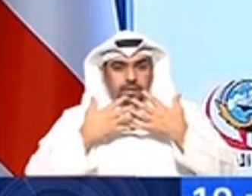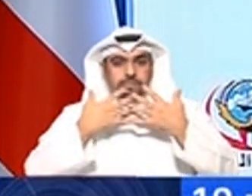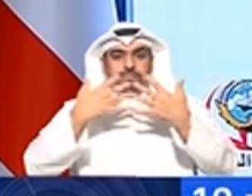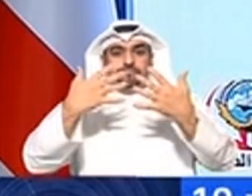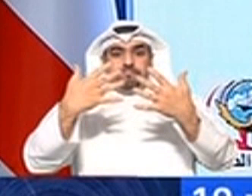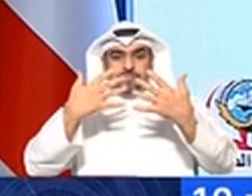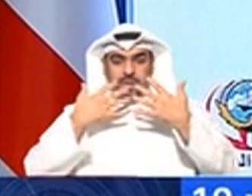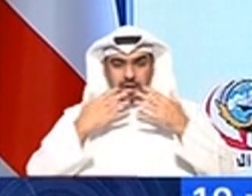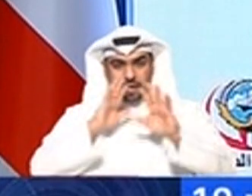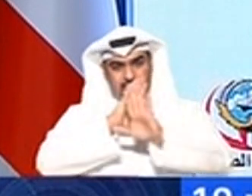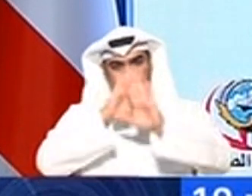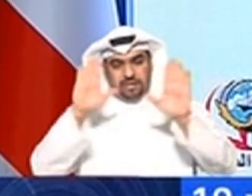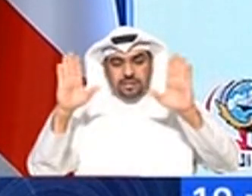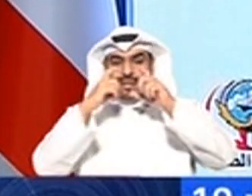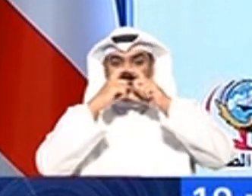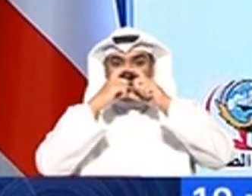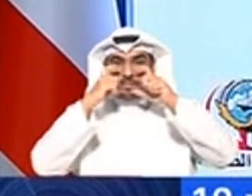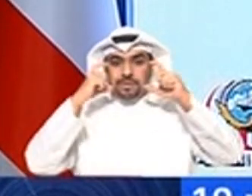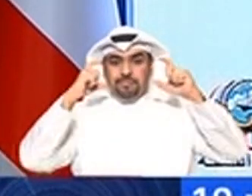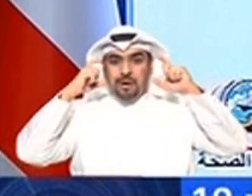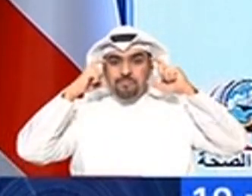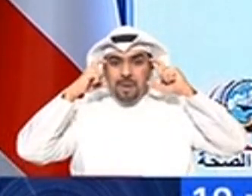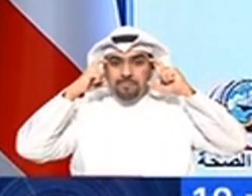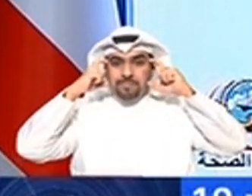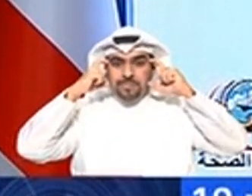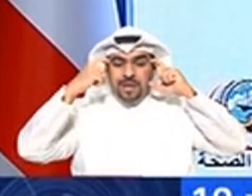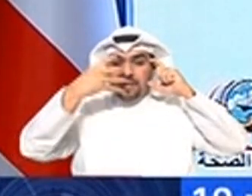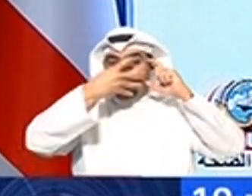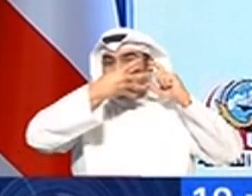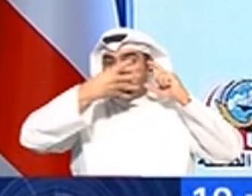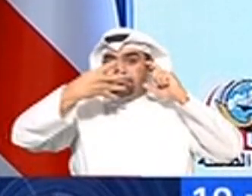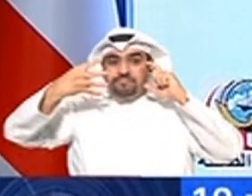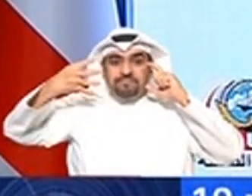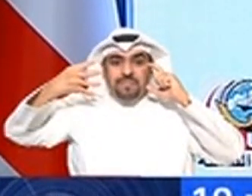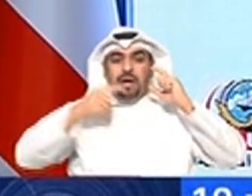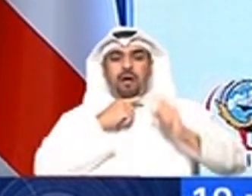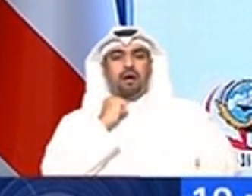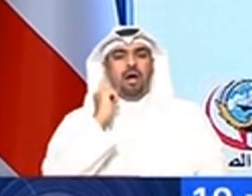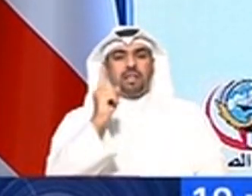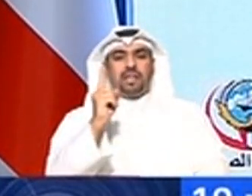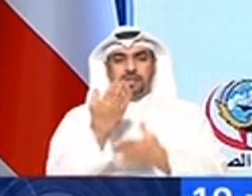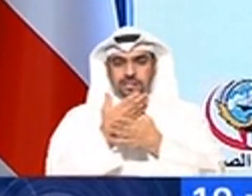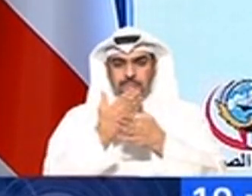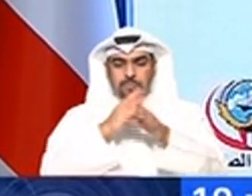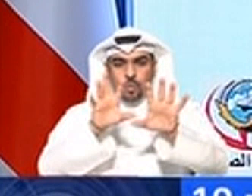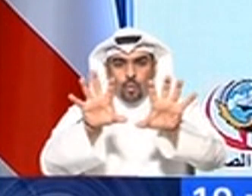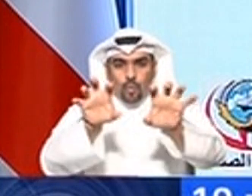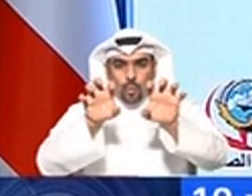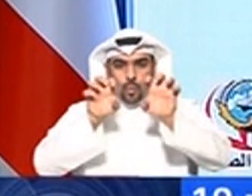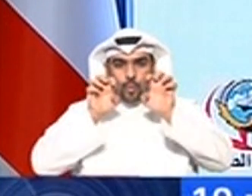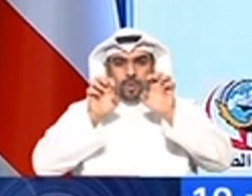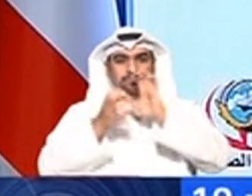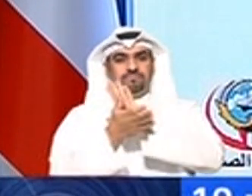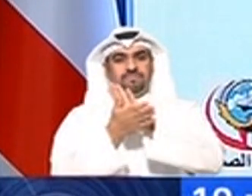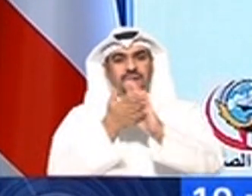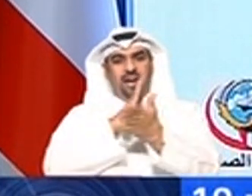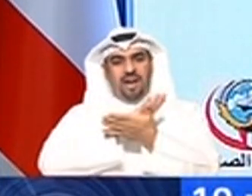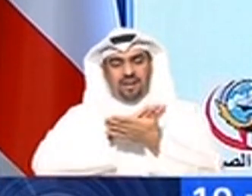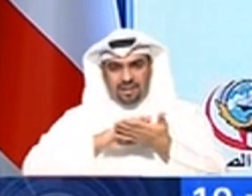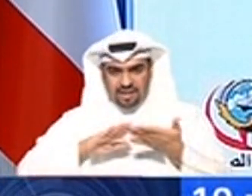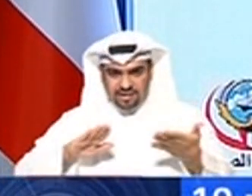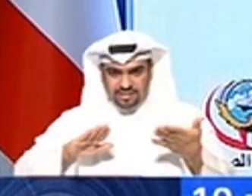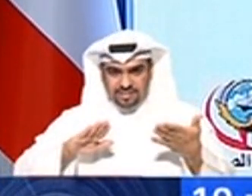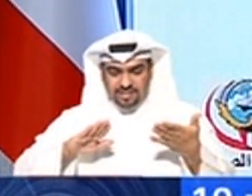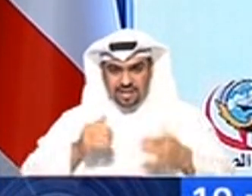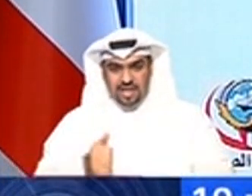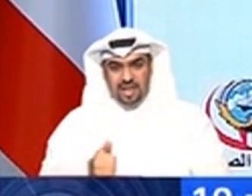ملوث، لذلك ينبغي فورا نزع الكمام دون لمسه من الأمام ثم فرك اليدين بمعقم اليد أو